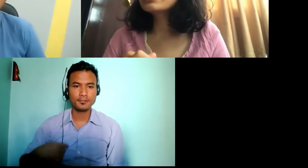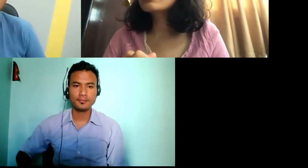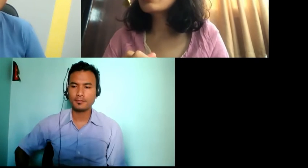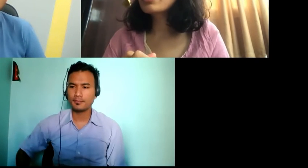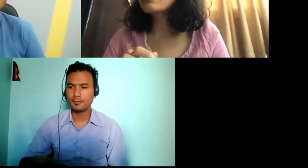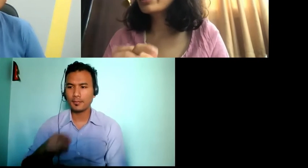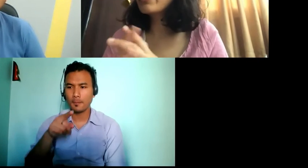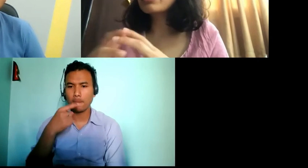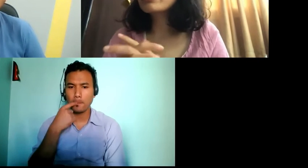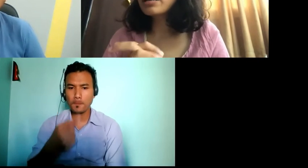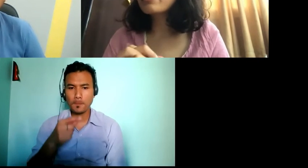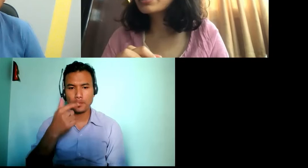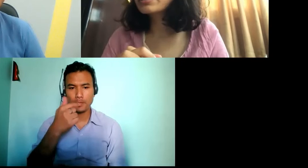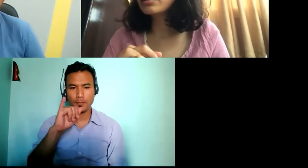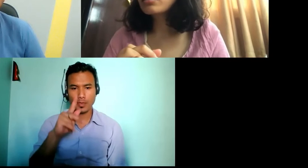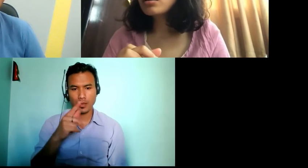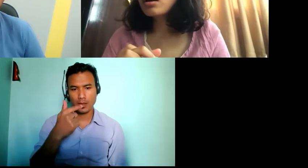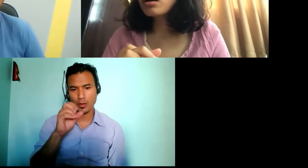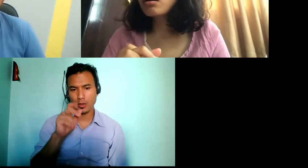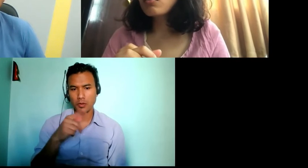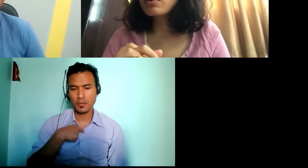लाग्यो टिकटकमा मैले उहाँको नाम बिर्सेँ होइन,